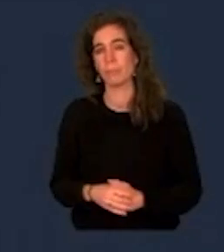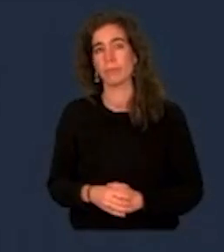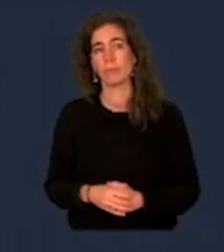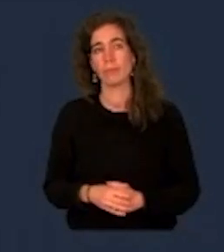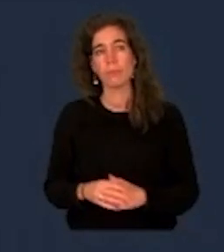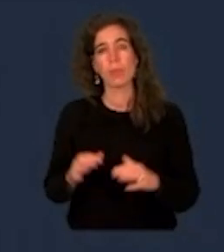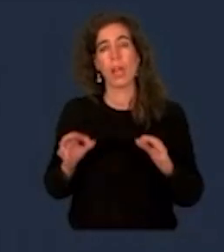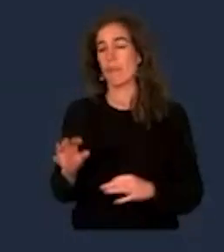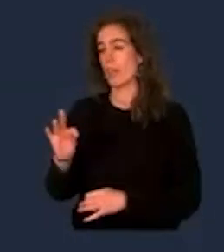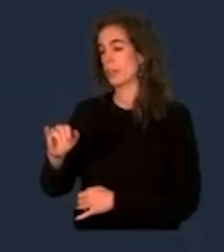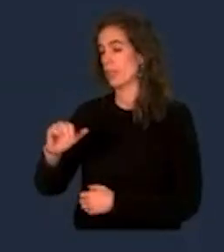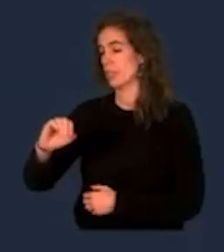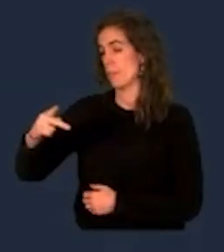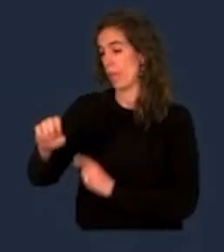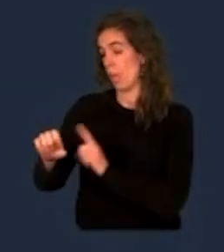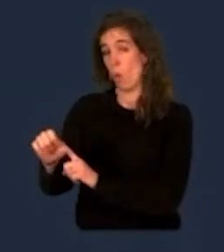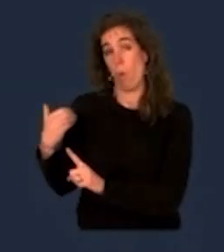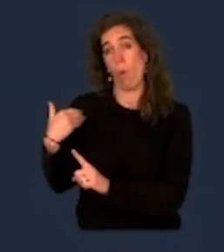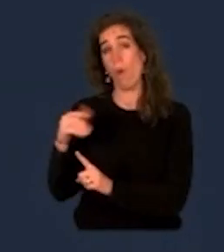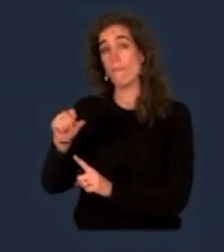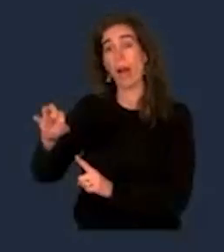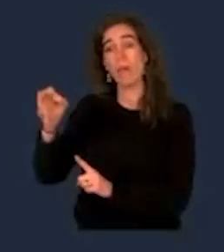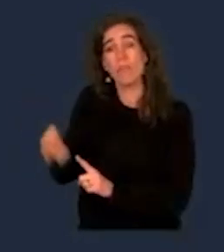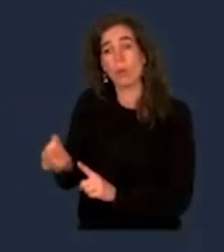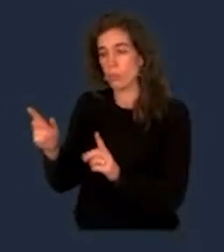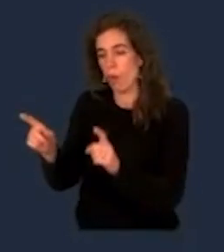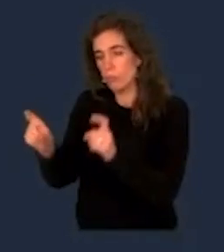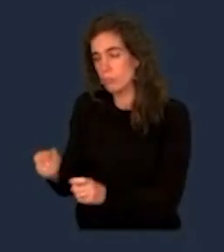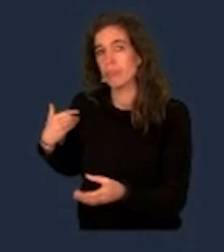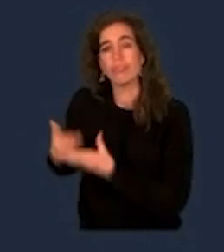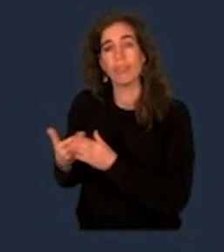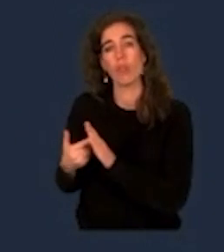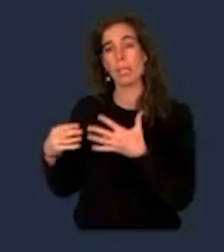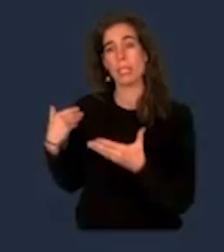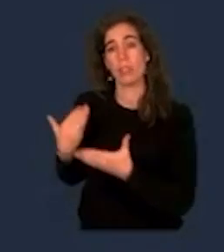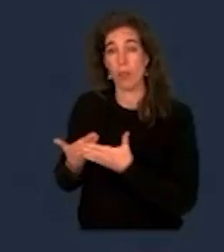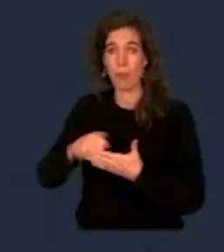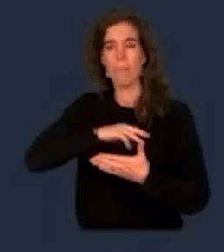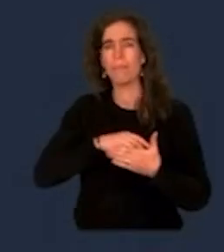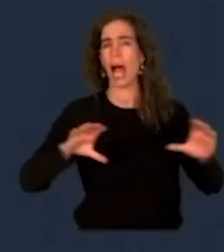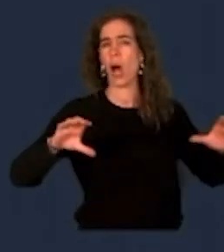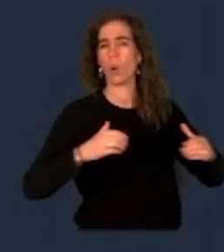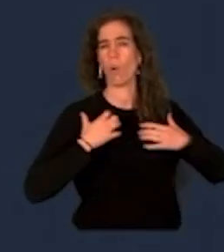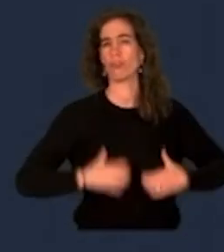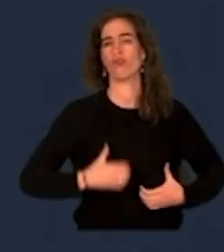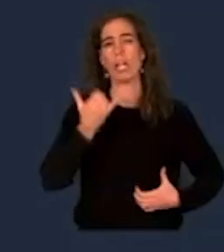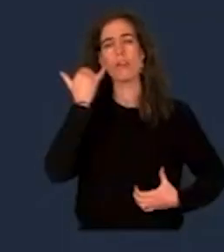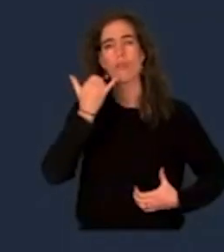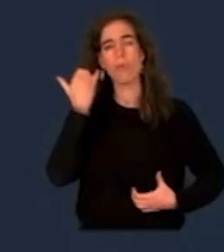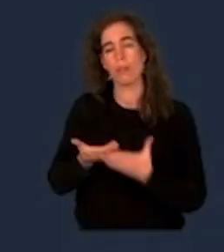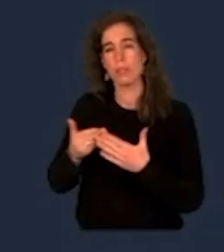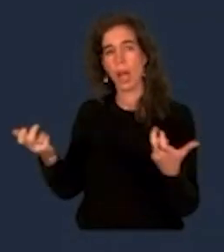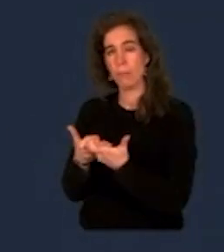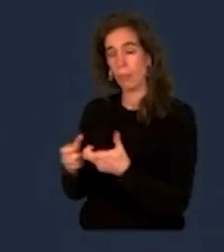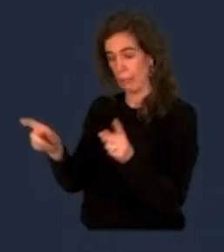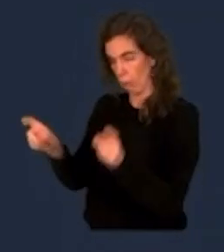de la TICPE a été diminuée de 20% depuis 2019 grâce à la mobilisation des gilets jaunes cette diminution de tarifs a été